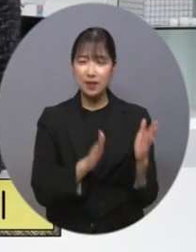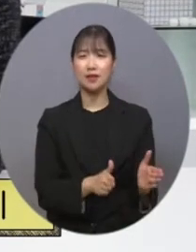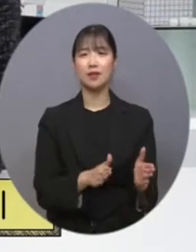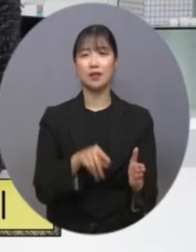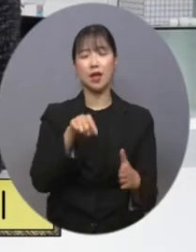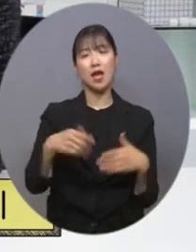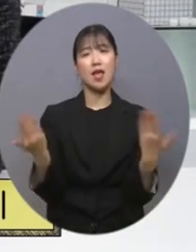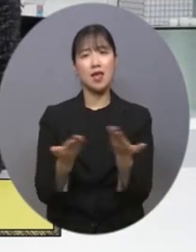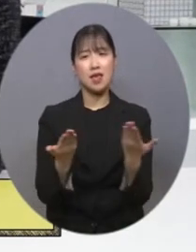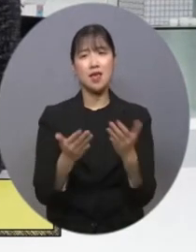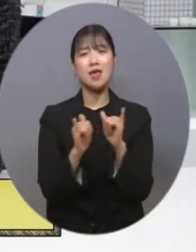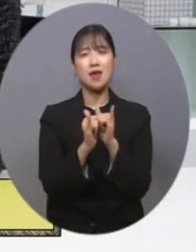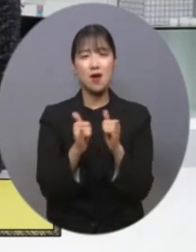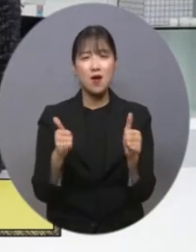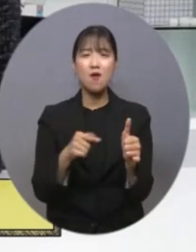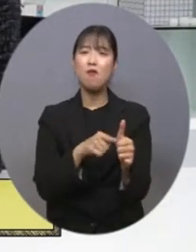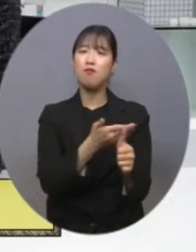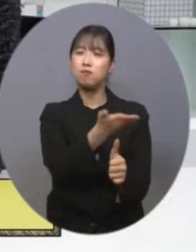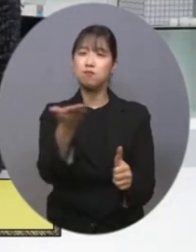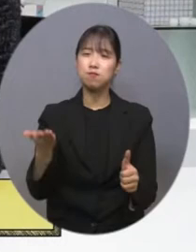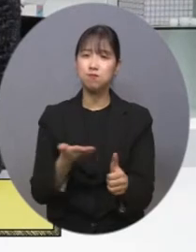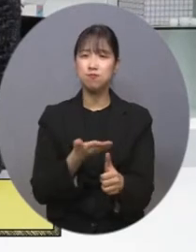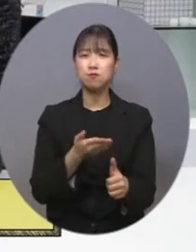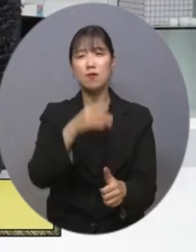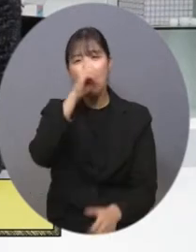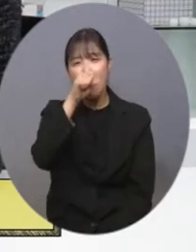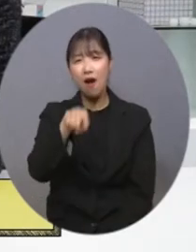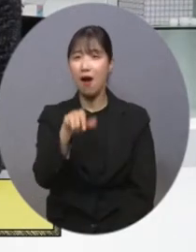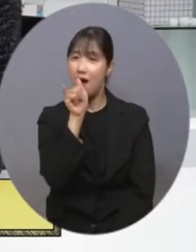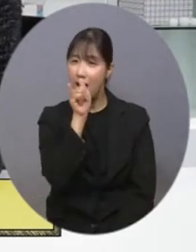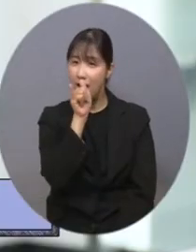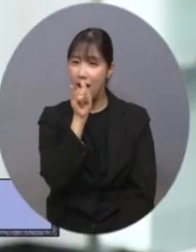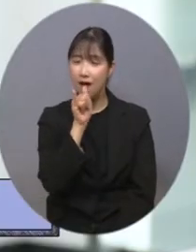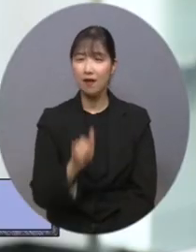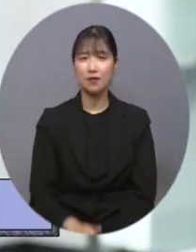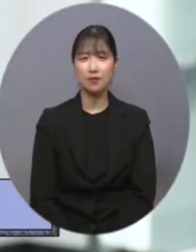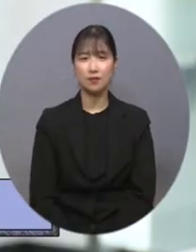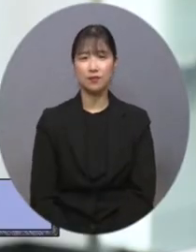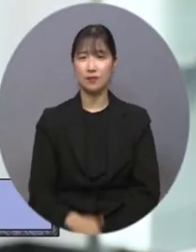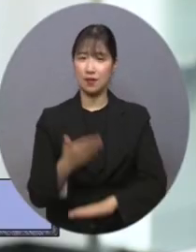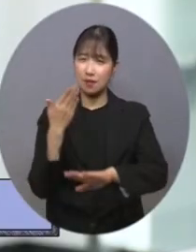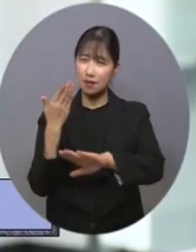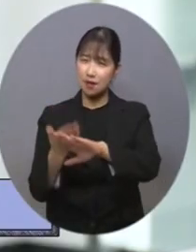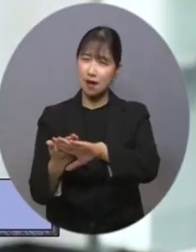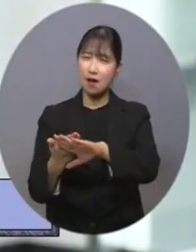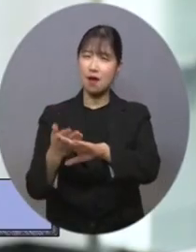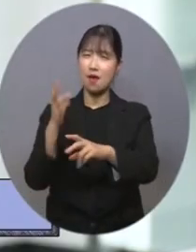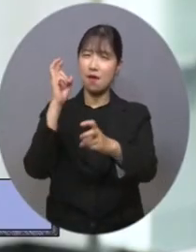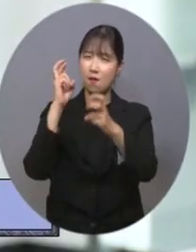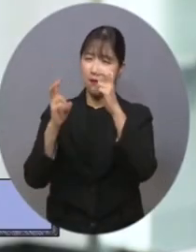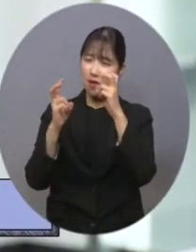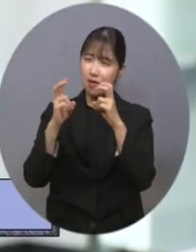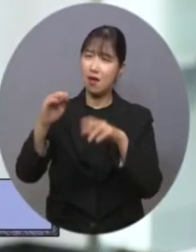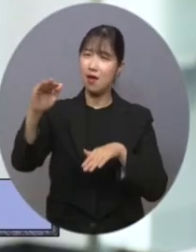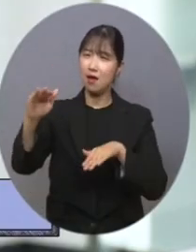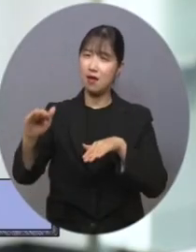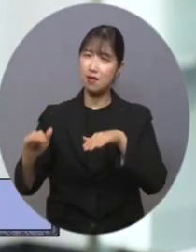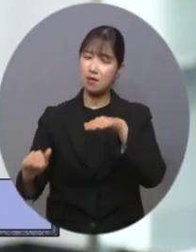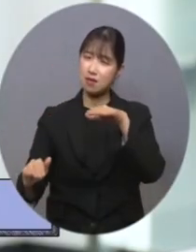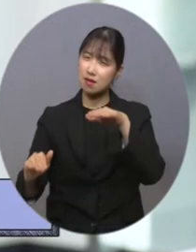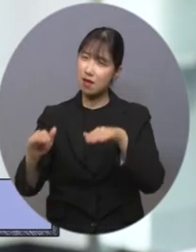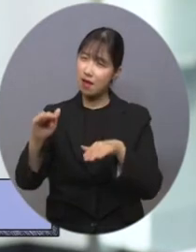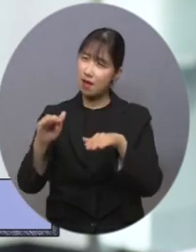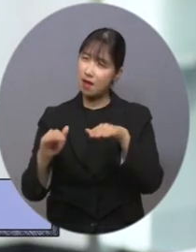위드림 직원분들만의 강점이 있을까요? 아, 다른 회사하고